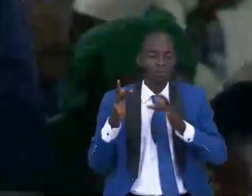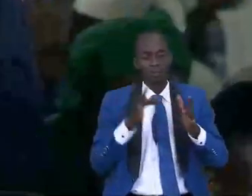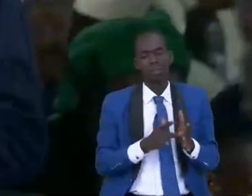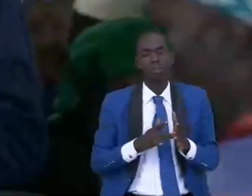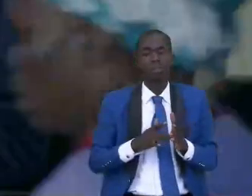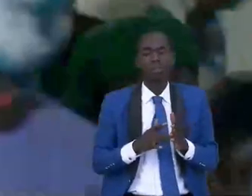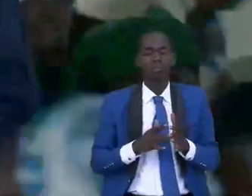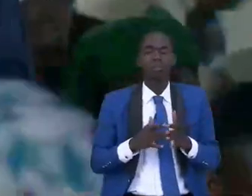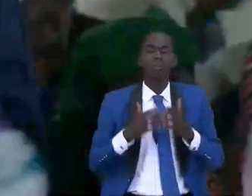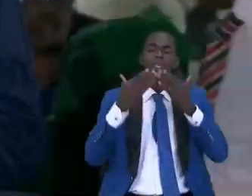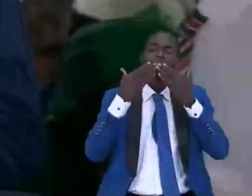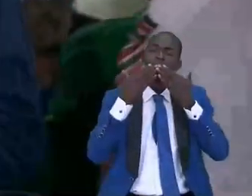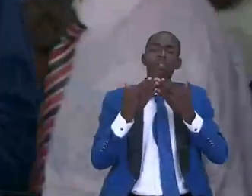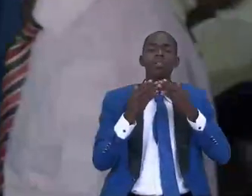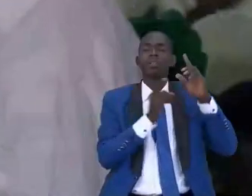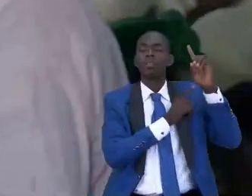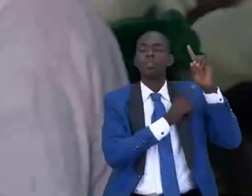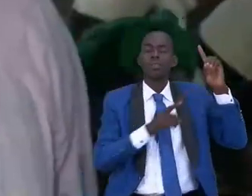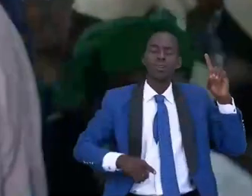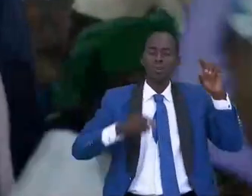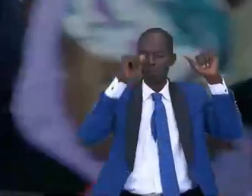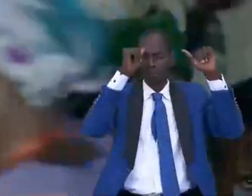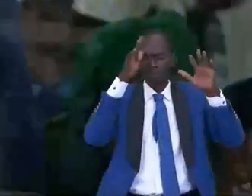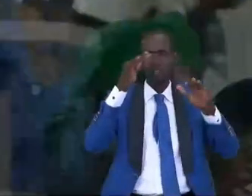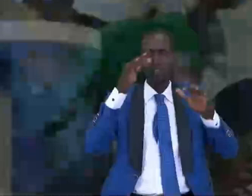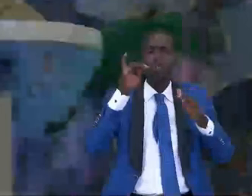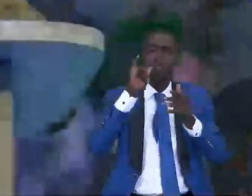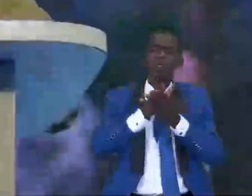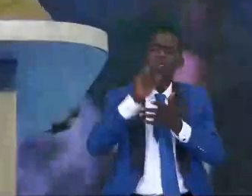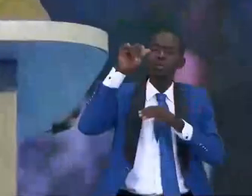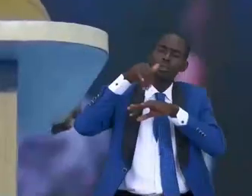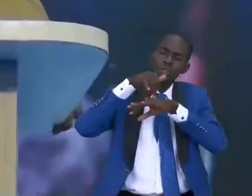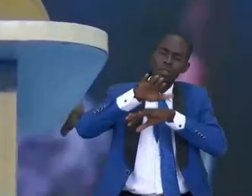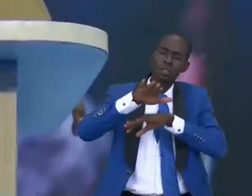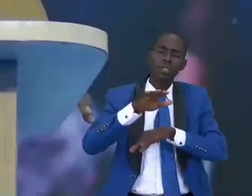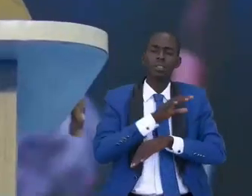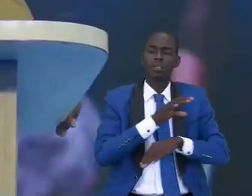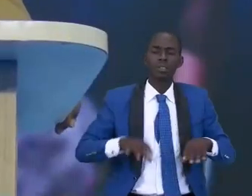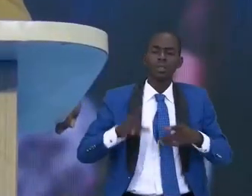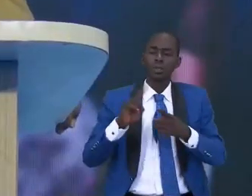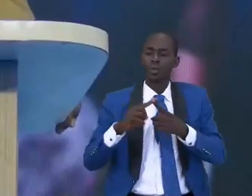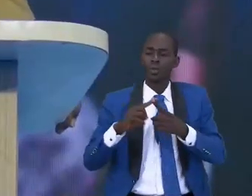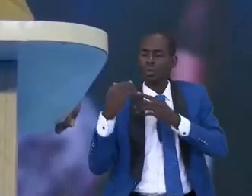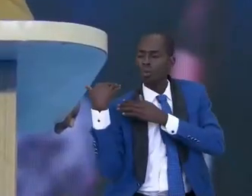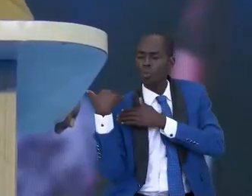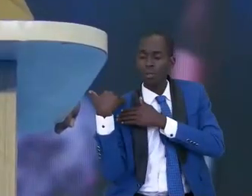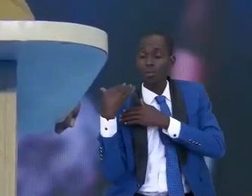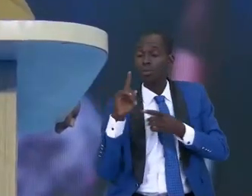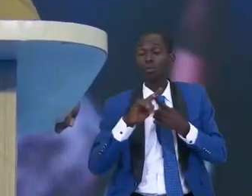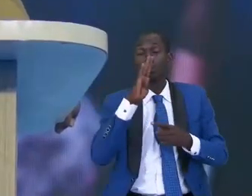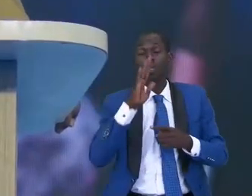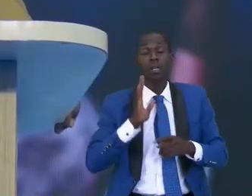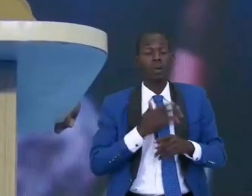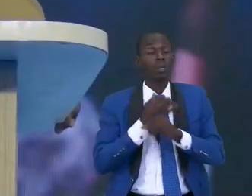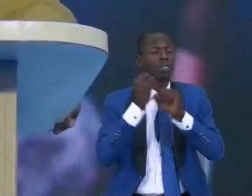Jésus-Christ. Seigneur, merci d'avoir envoyé Jésus pour être notre sauveur